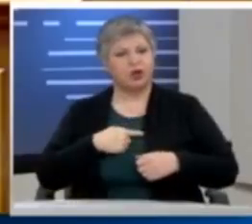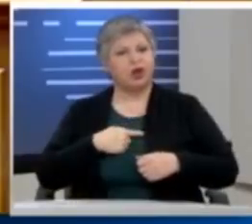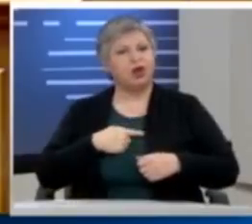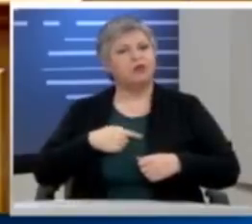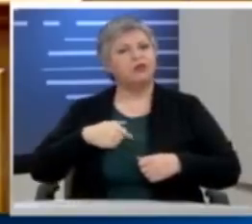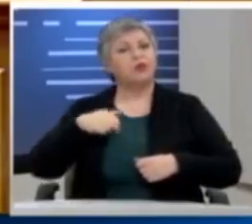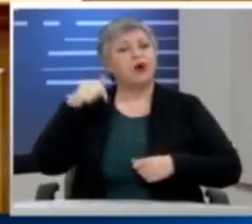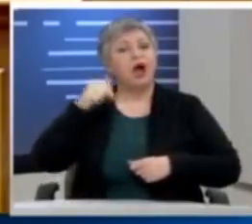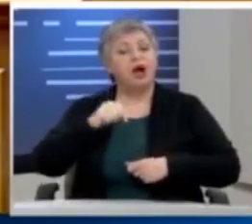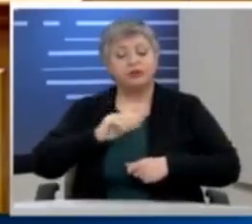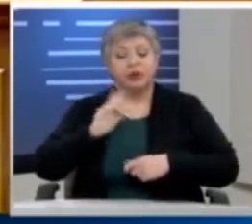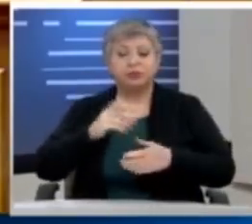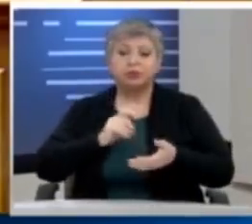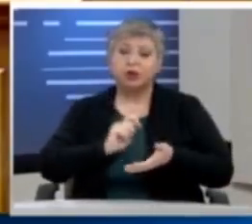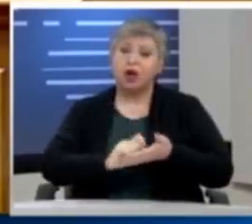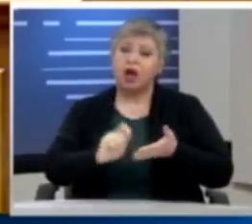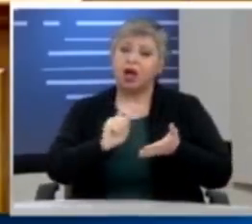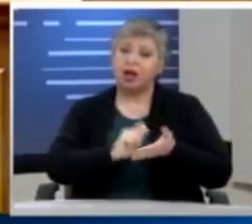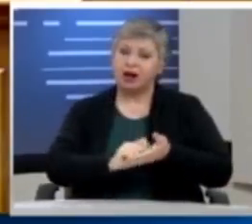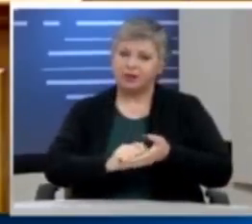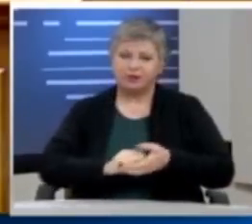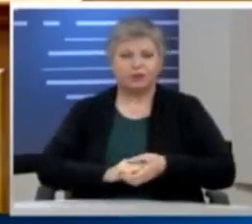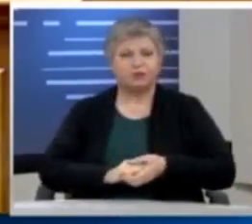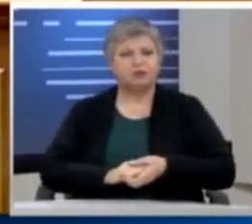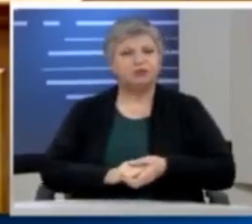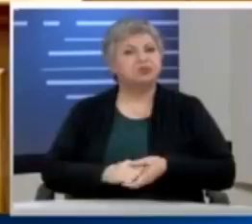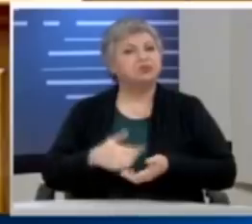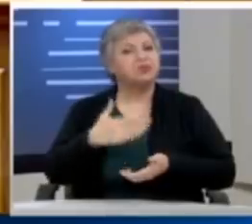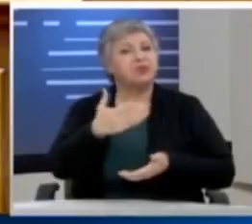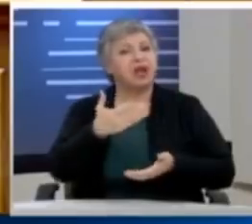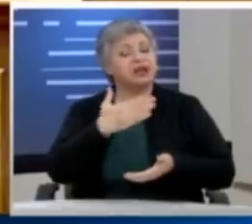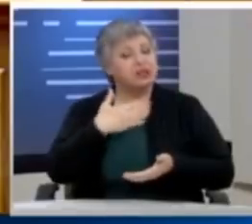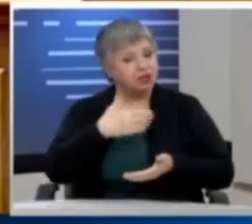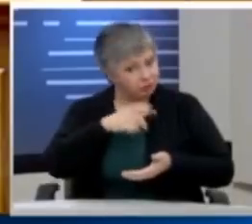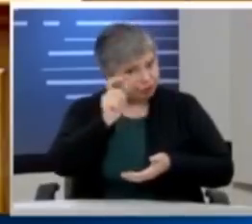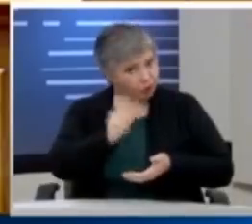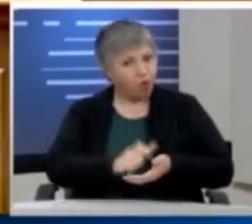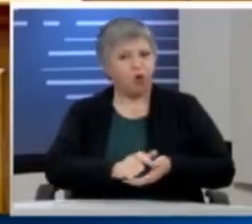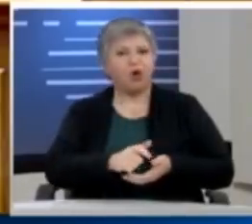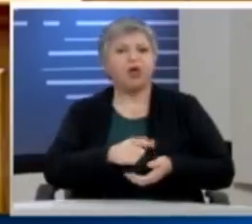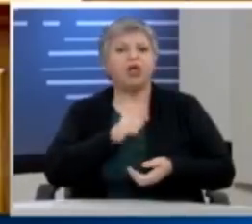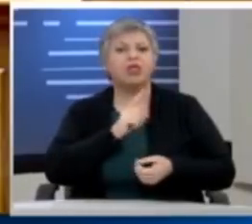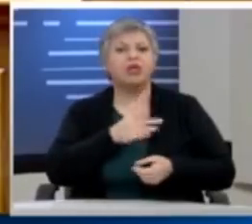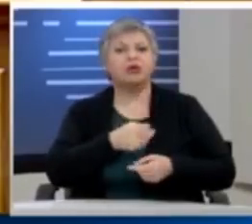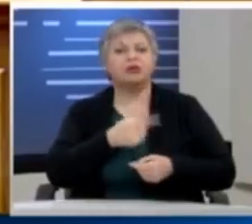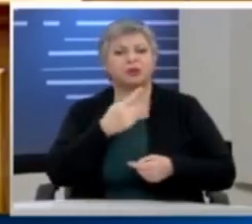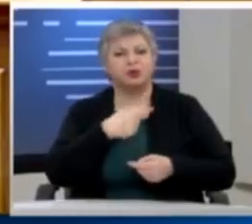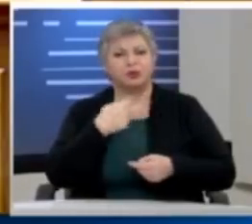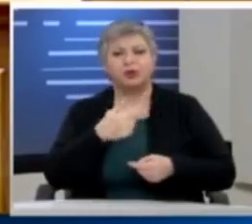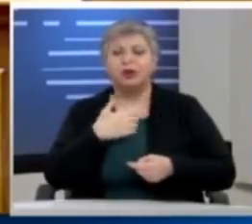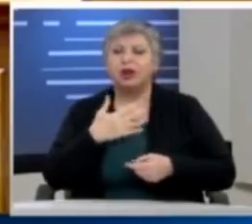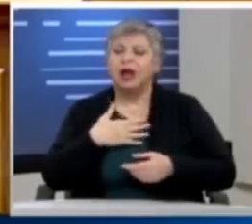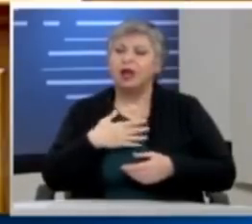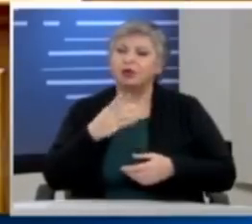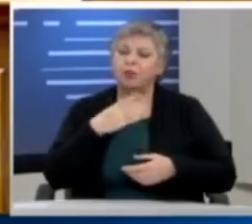Ηνωμένες Πολιτείες. Και θέλετε να δώσετε και προσωπικά, κύριε Τσίπρα, τις εξετάσεις σας. Μη σας